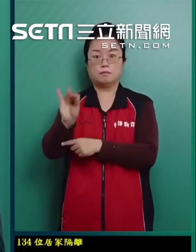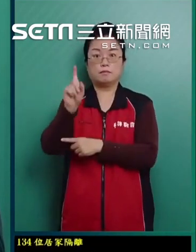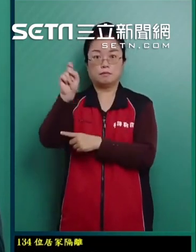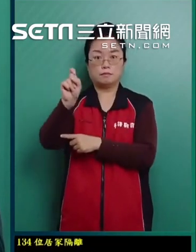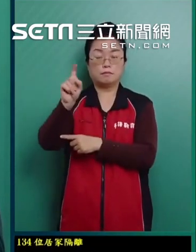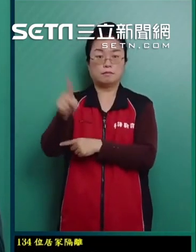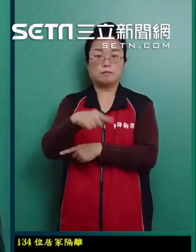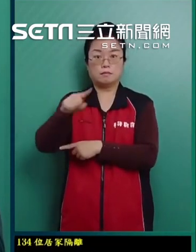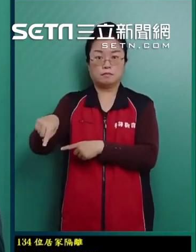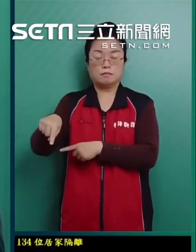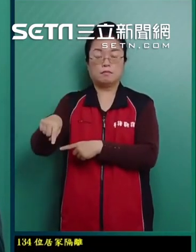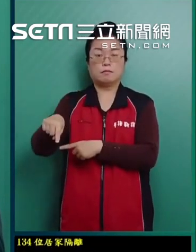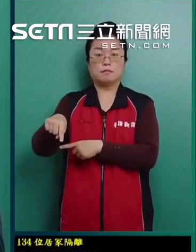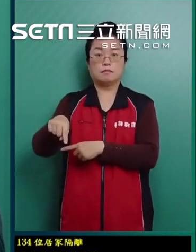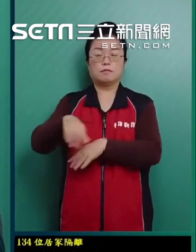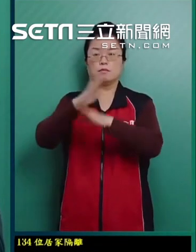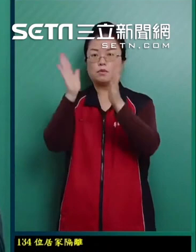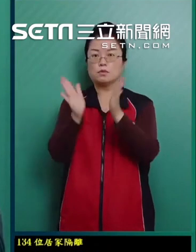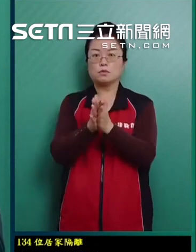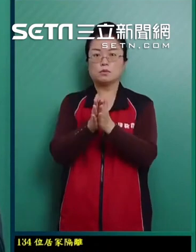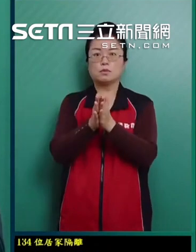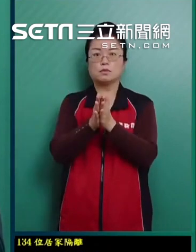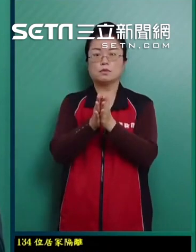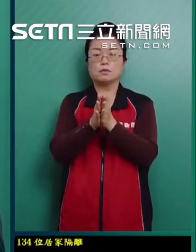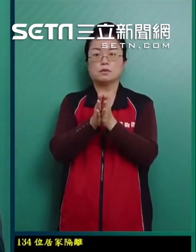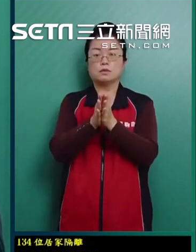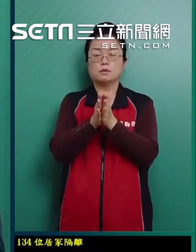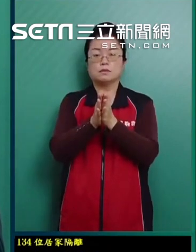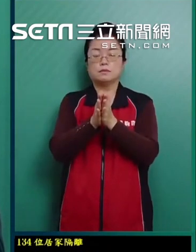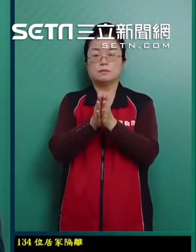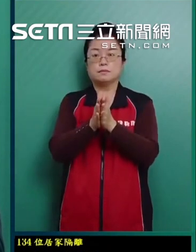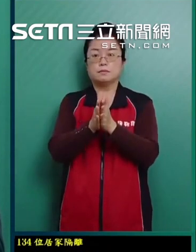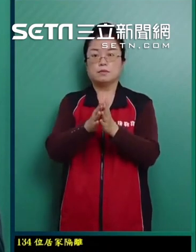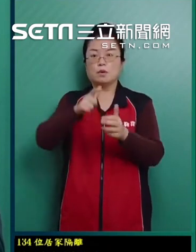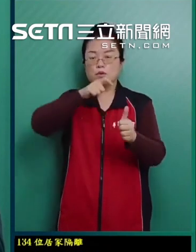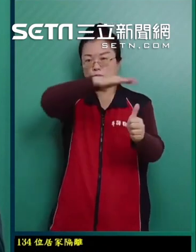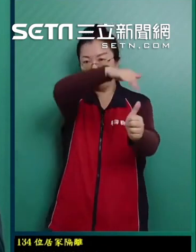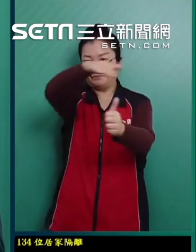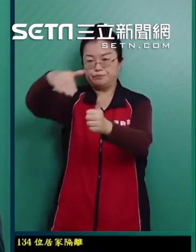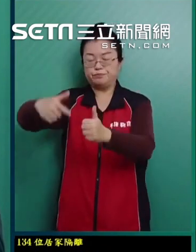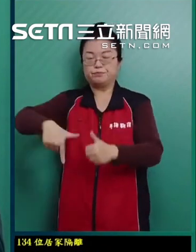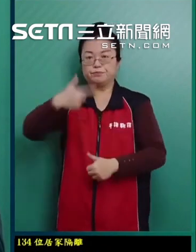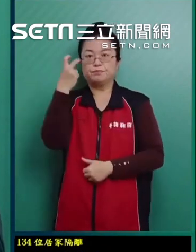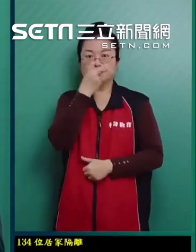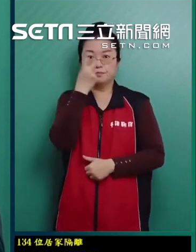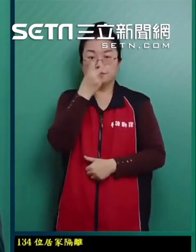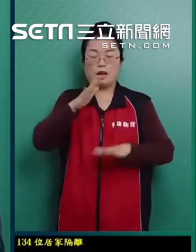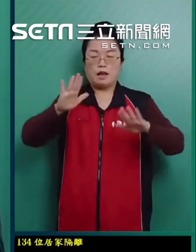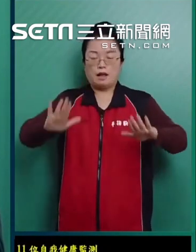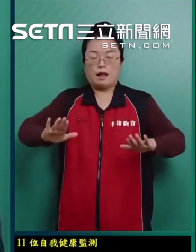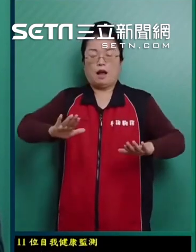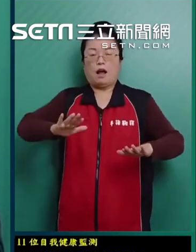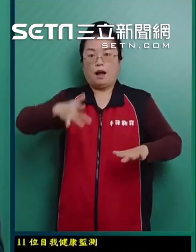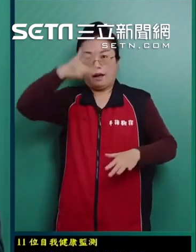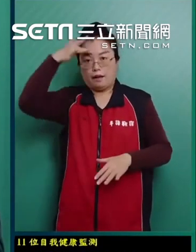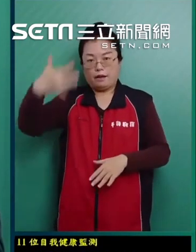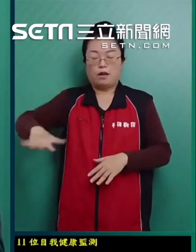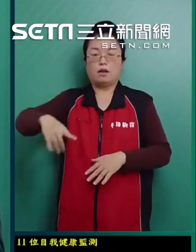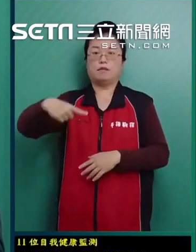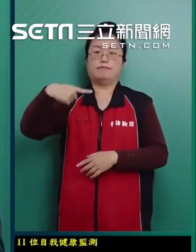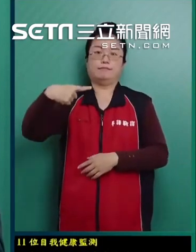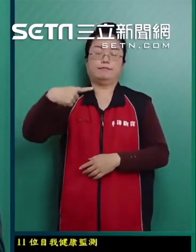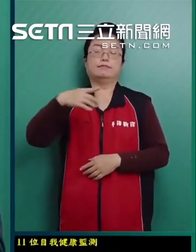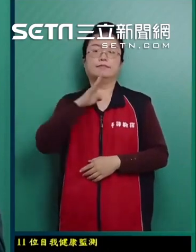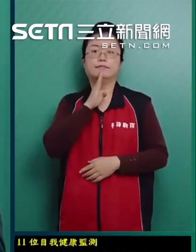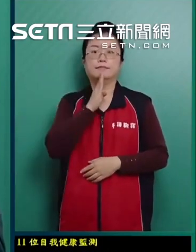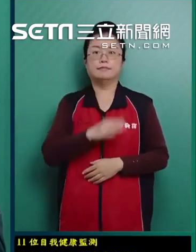都这个请他们来做这个快筛，然后目前为止都阴性。那我们